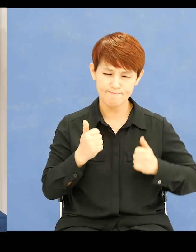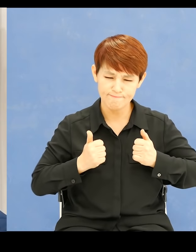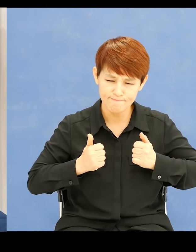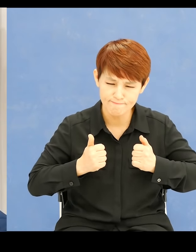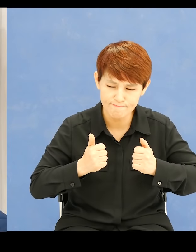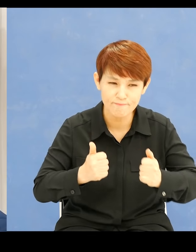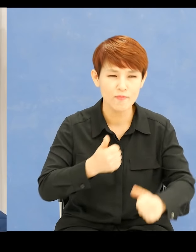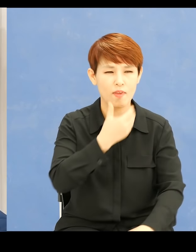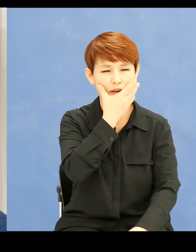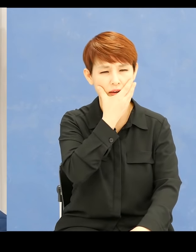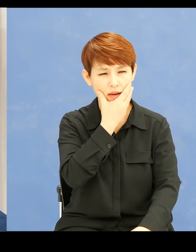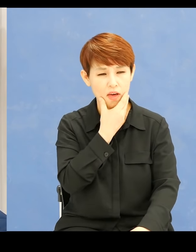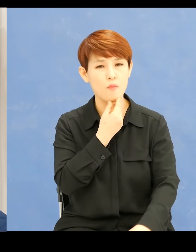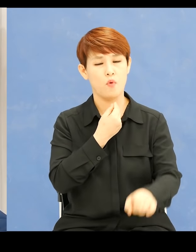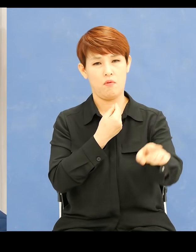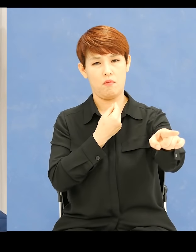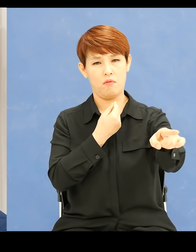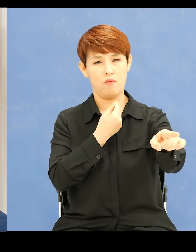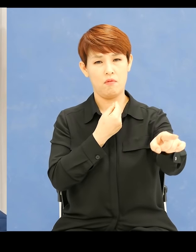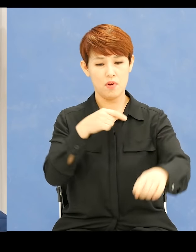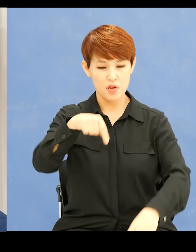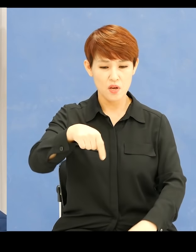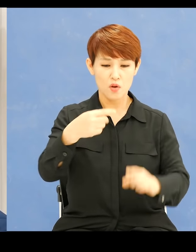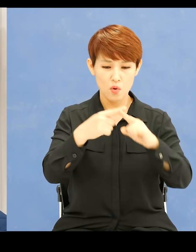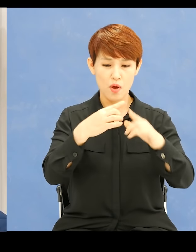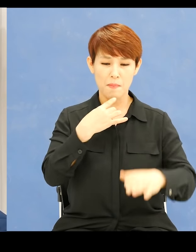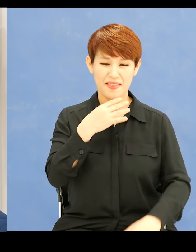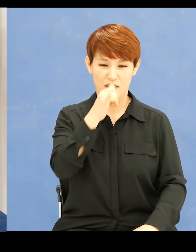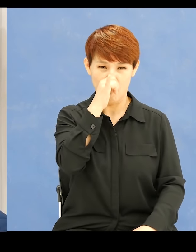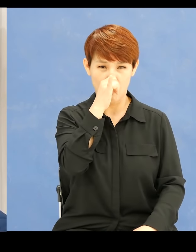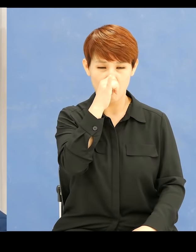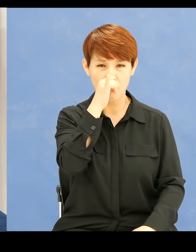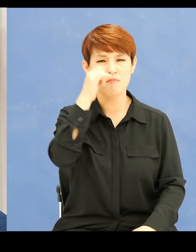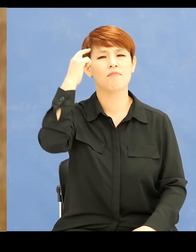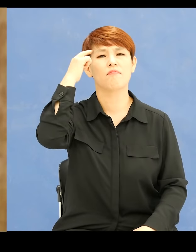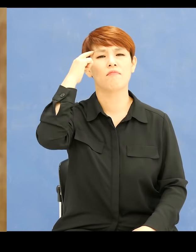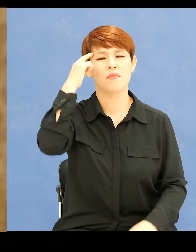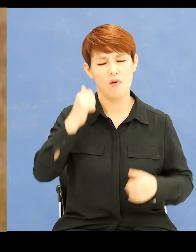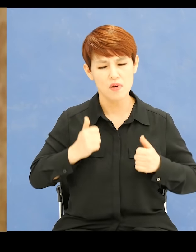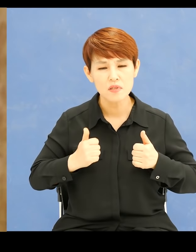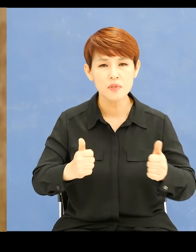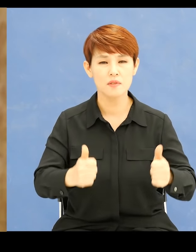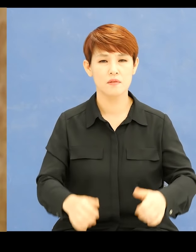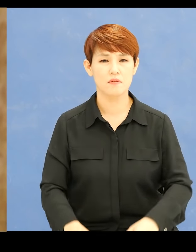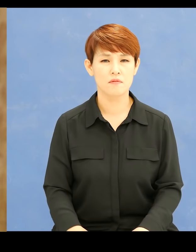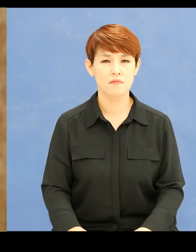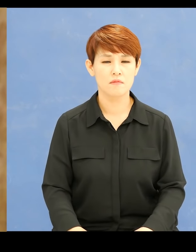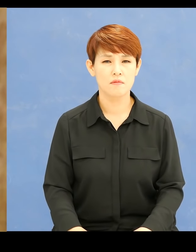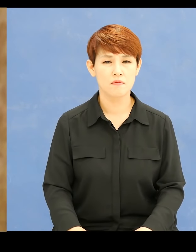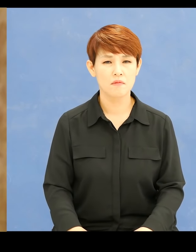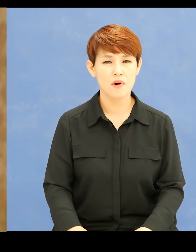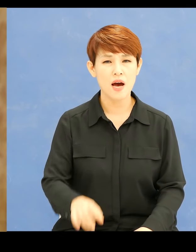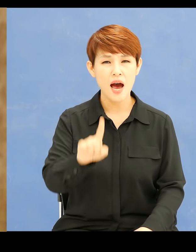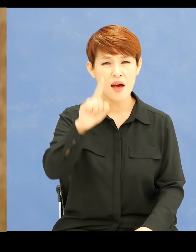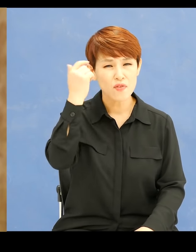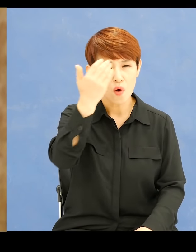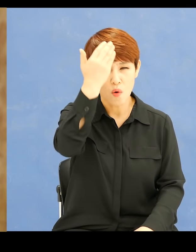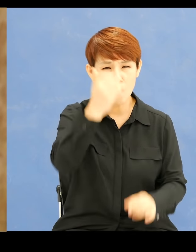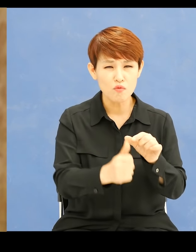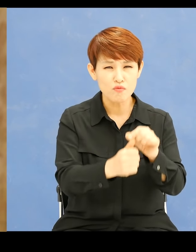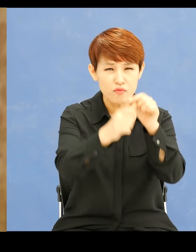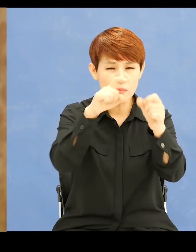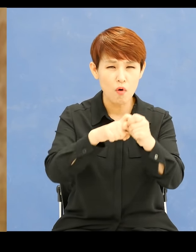행복하게 고기를 구워 먹고 네. 달라스에 이 교회밖에 없는 것처럼 있는데 네네. 한 영혼 가지고 생명 걸어야